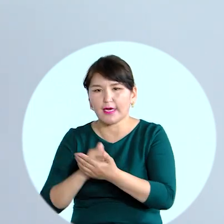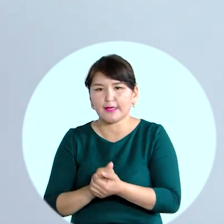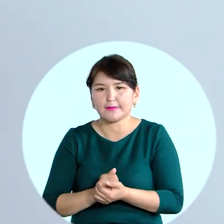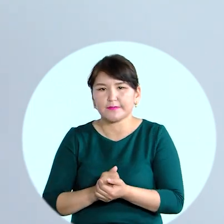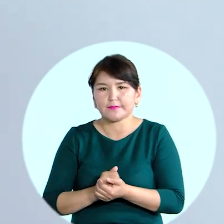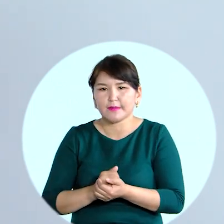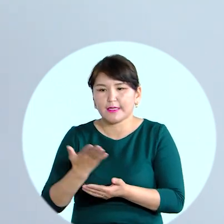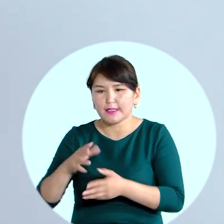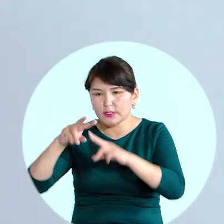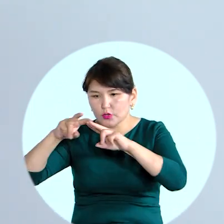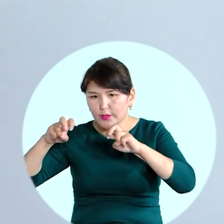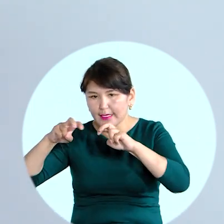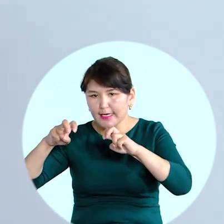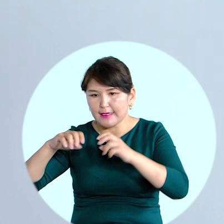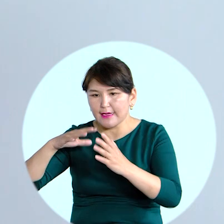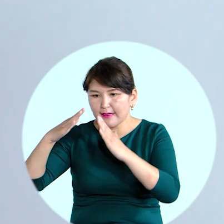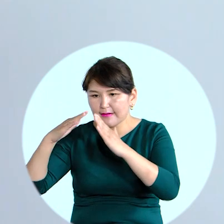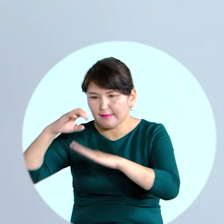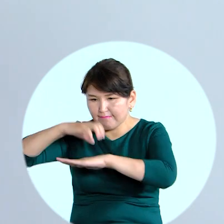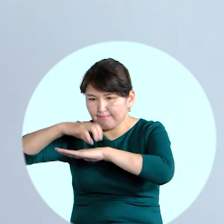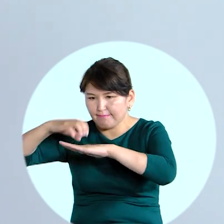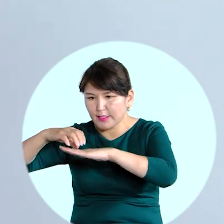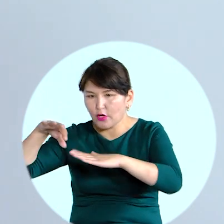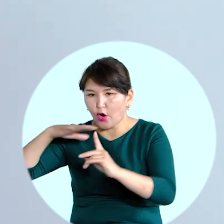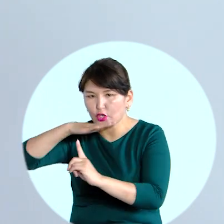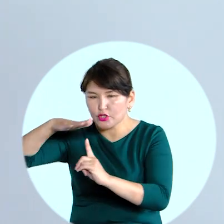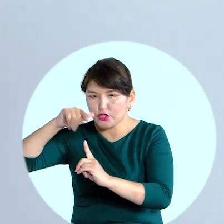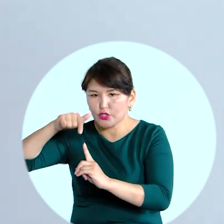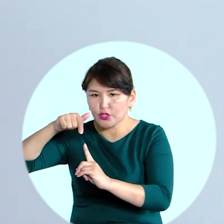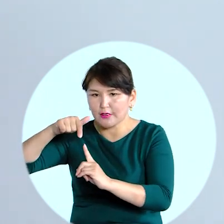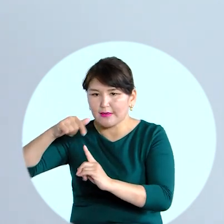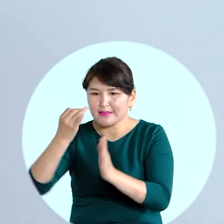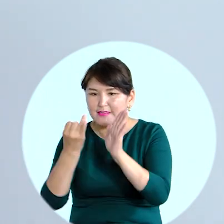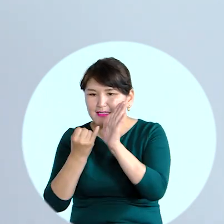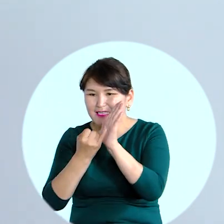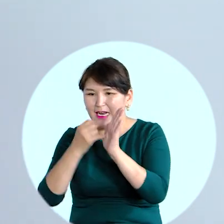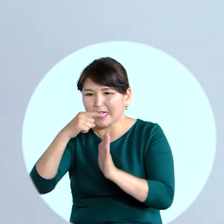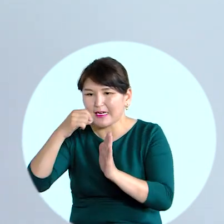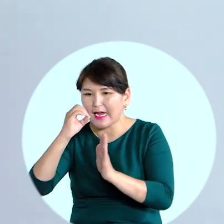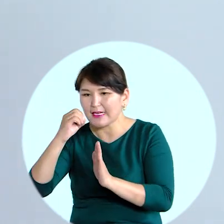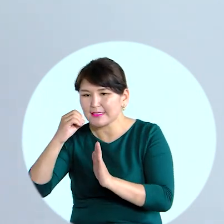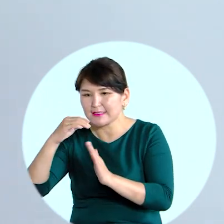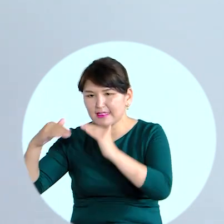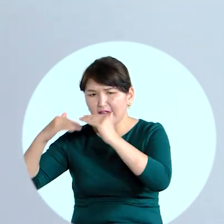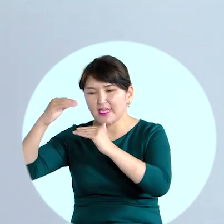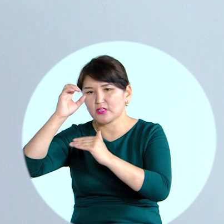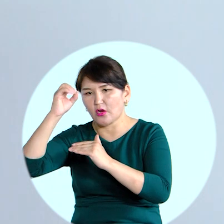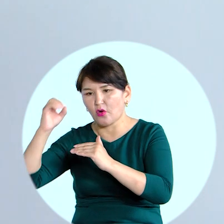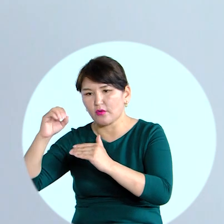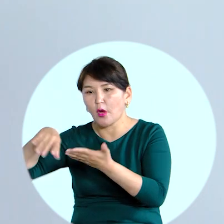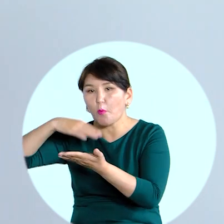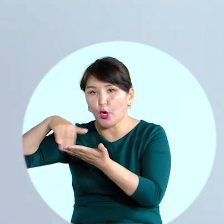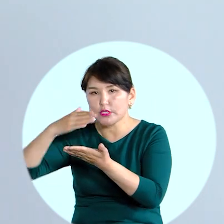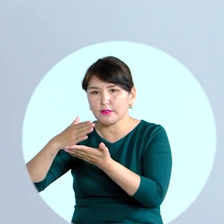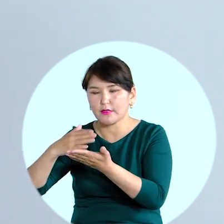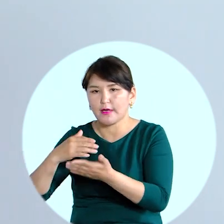ус боловч гэрийн нөхцөлтэй хамгийн их бохирддаг. Манай нийгмийн эрүүл мэндийн үндэсний төвөөс хийгдсэн судалгаагаар гэрийн орчинд